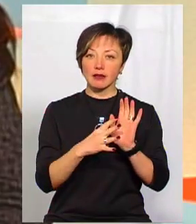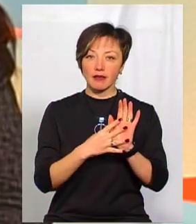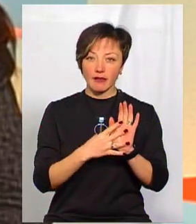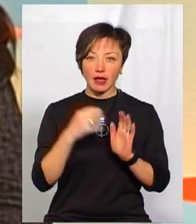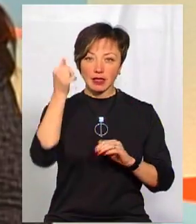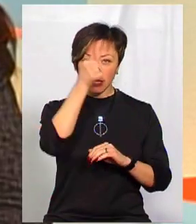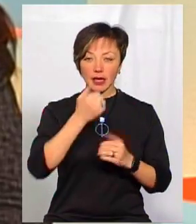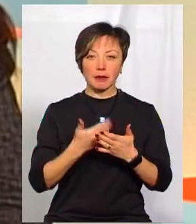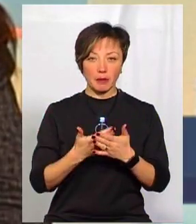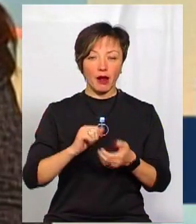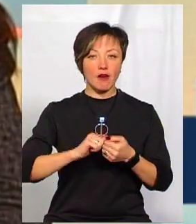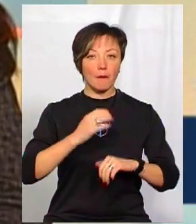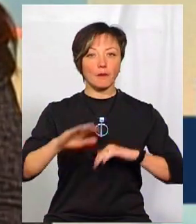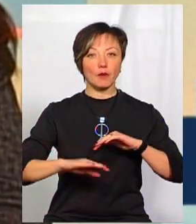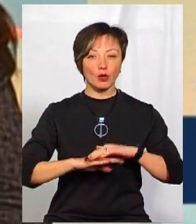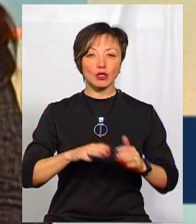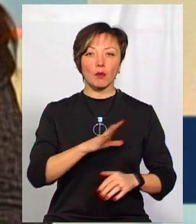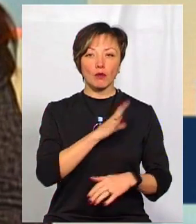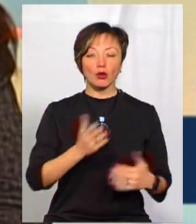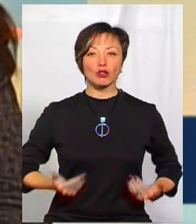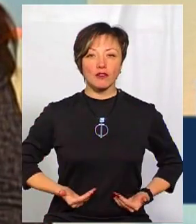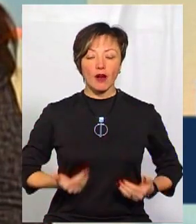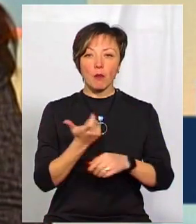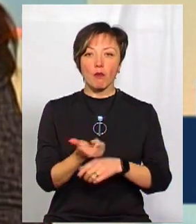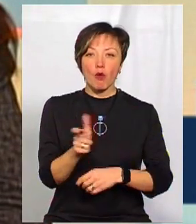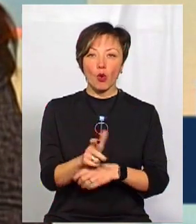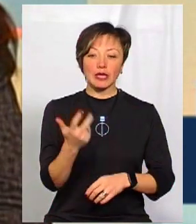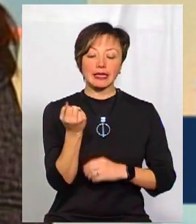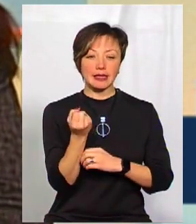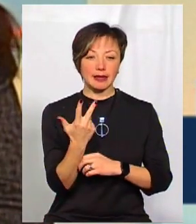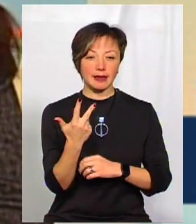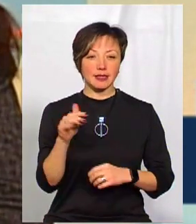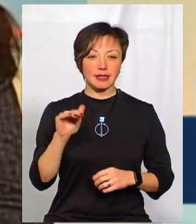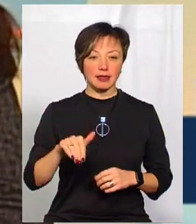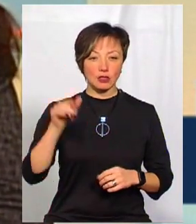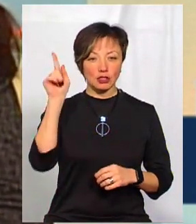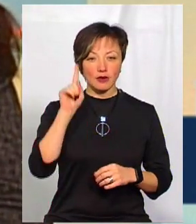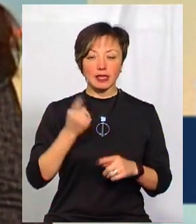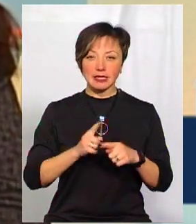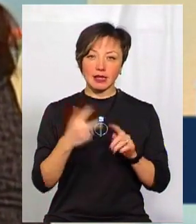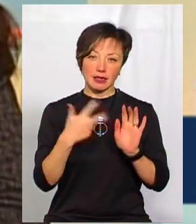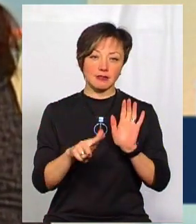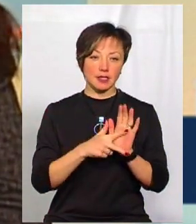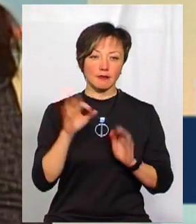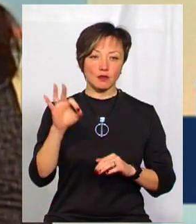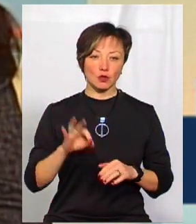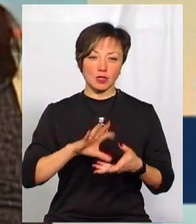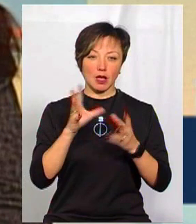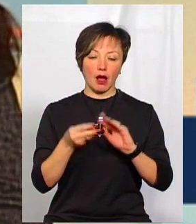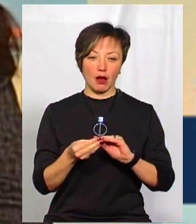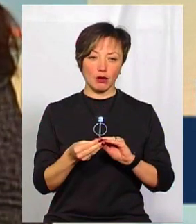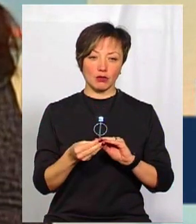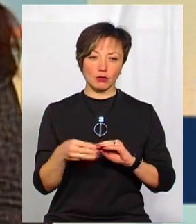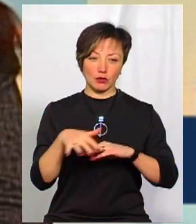наприклад, в Кам'янці-Подільському проживало понад 13 тисяч євреїв, що склало 38% від їхньої